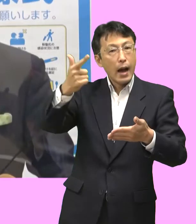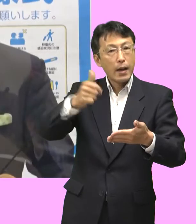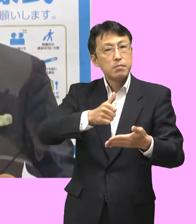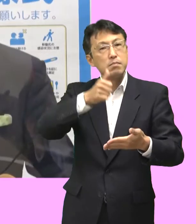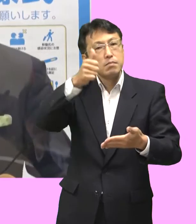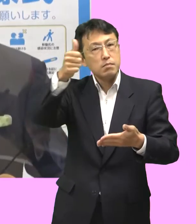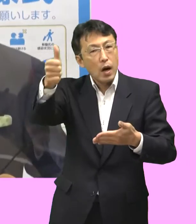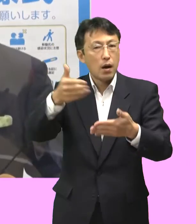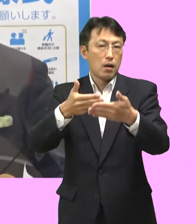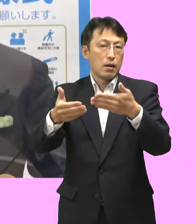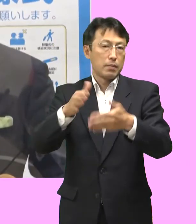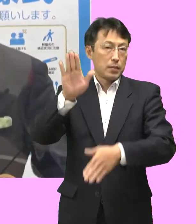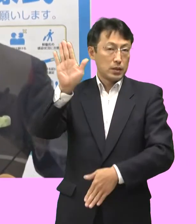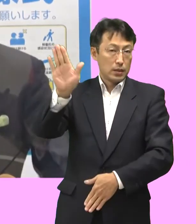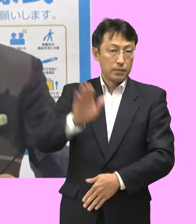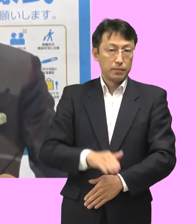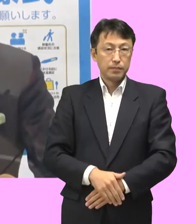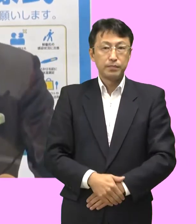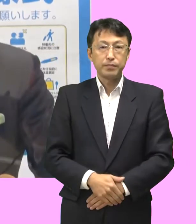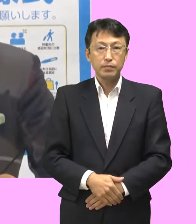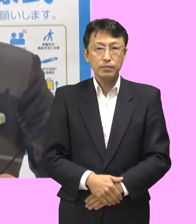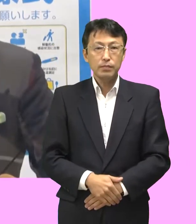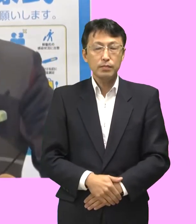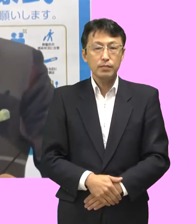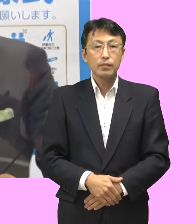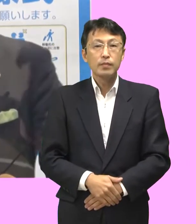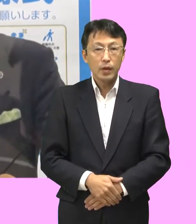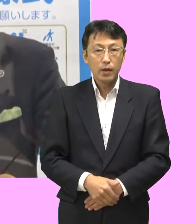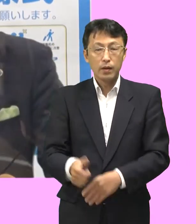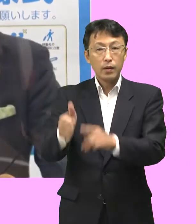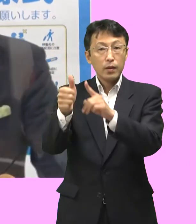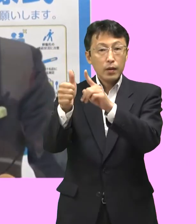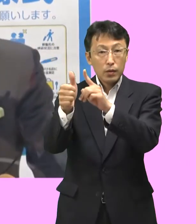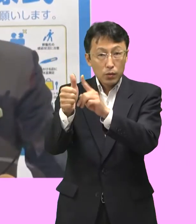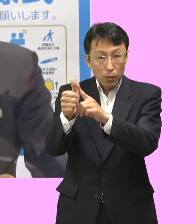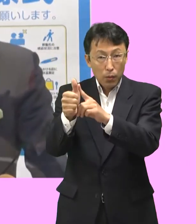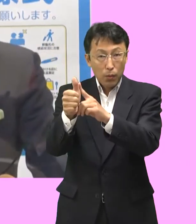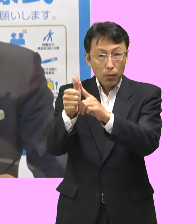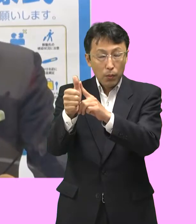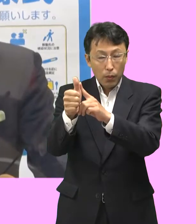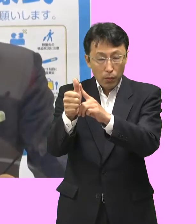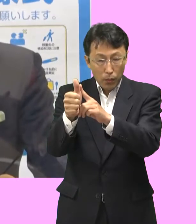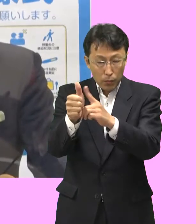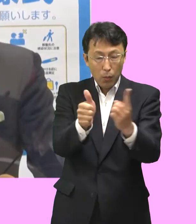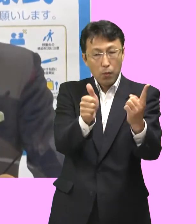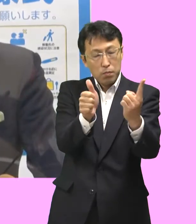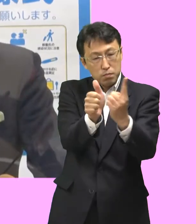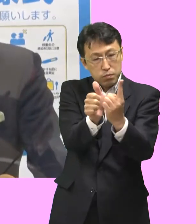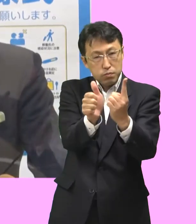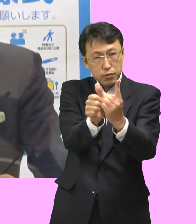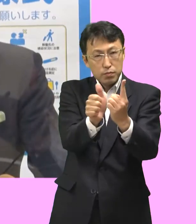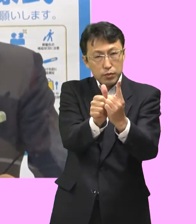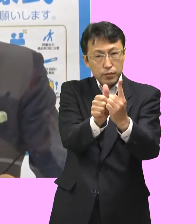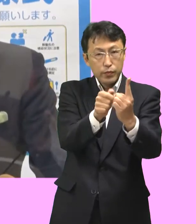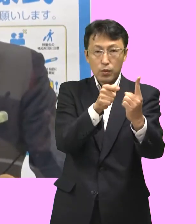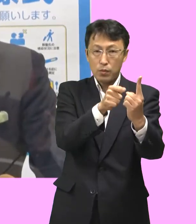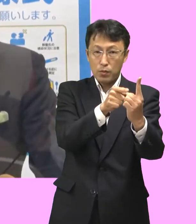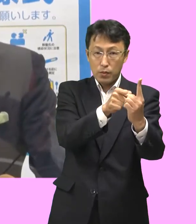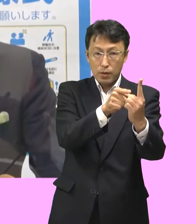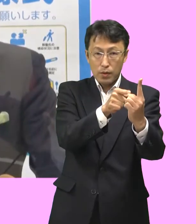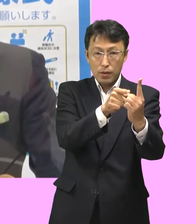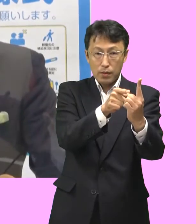して、この、濃厚接触者等の検査の関係で、32例